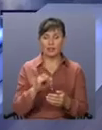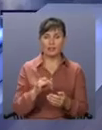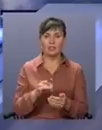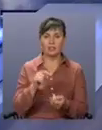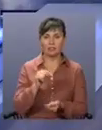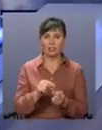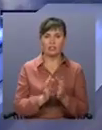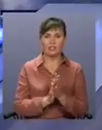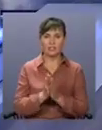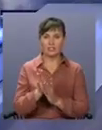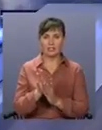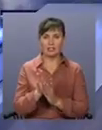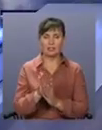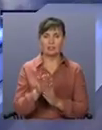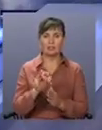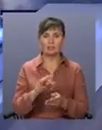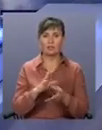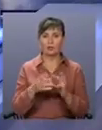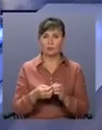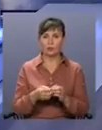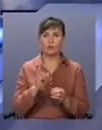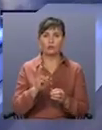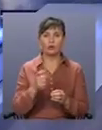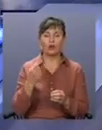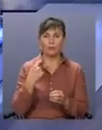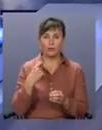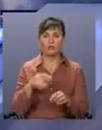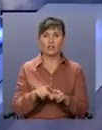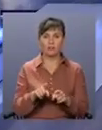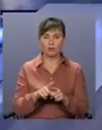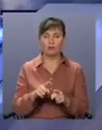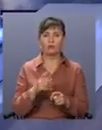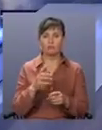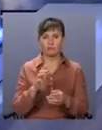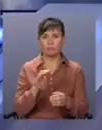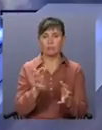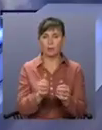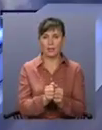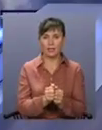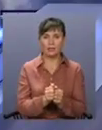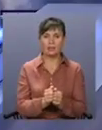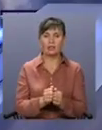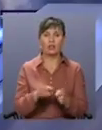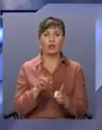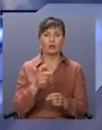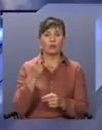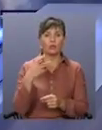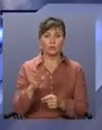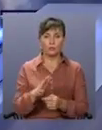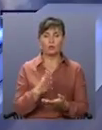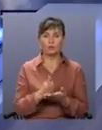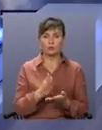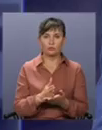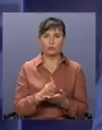возрастающей. Угу. То есть принципиально тот, кто пьет, он все равно попадается. А кто не пьет, существуют